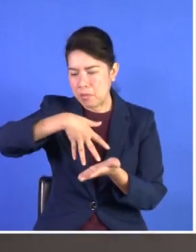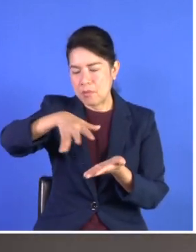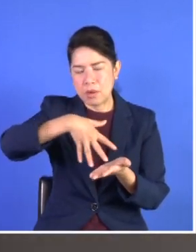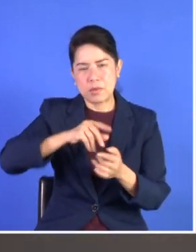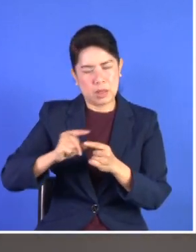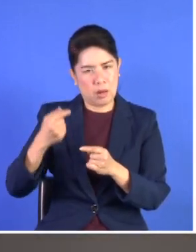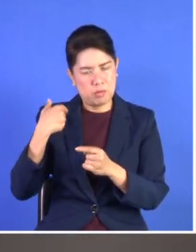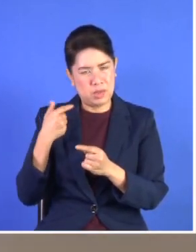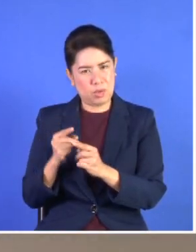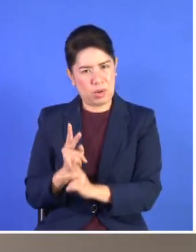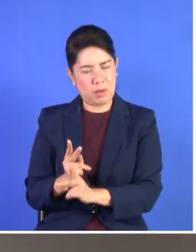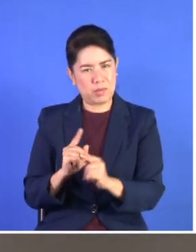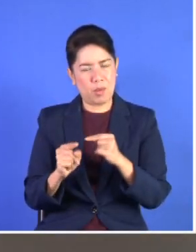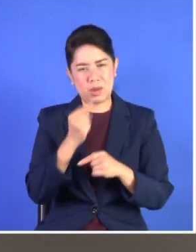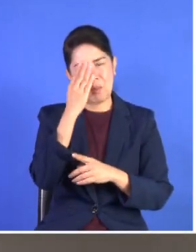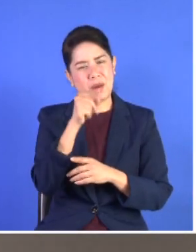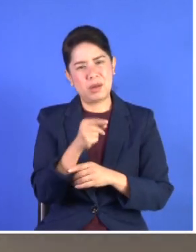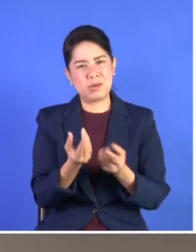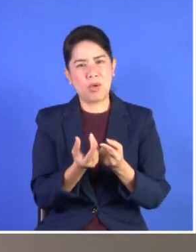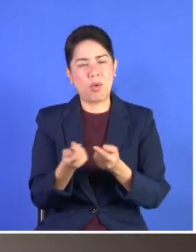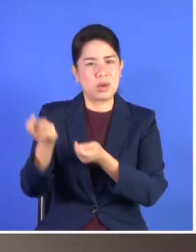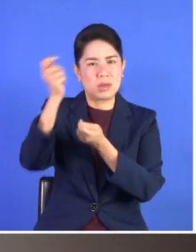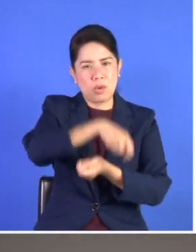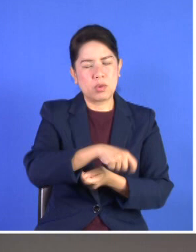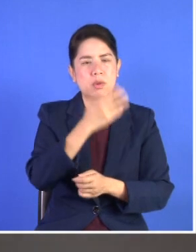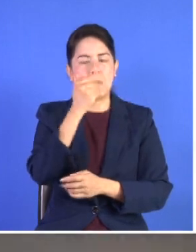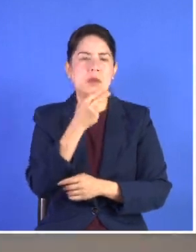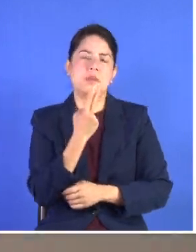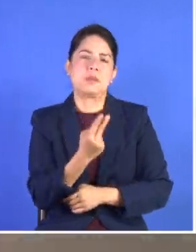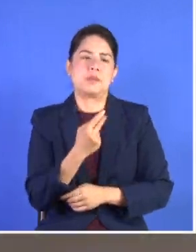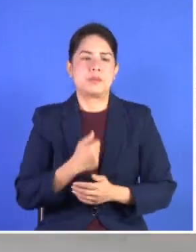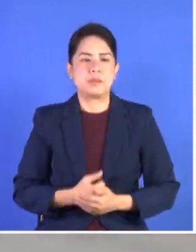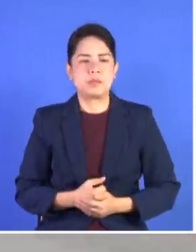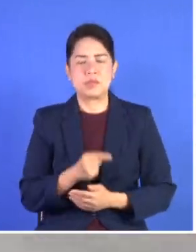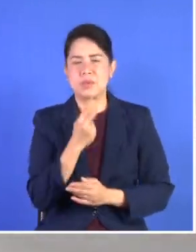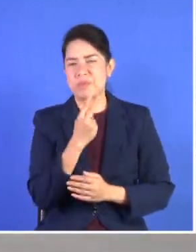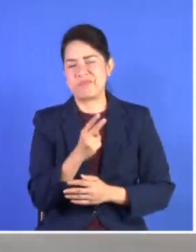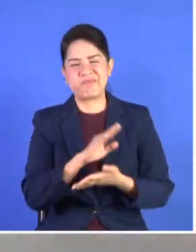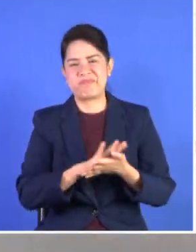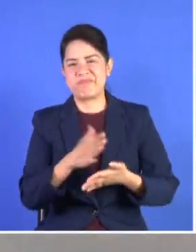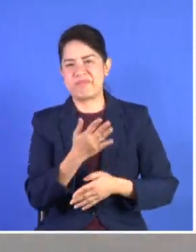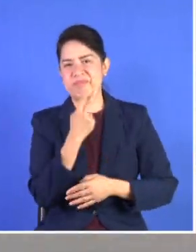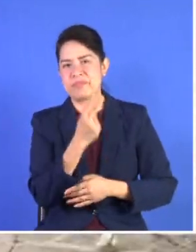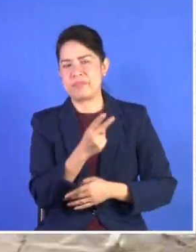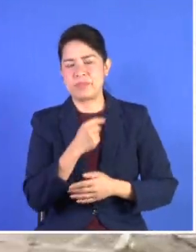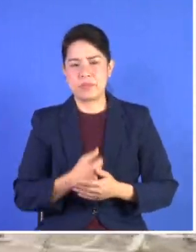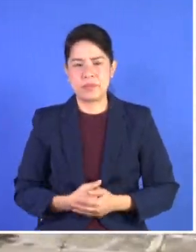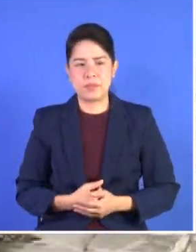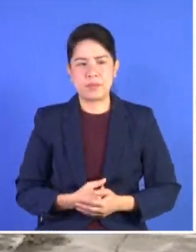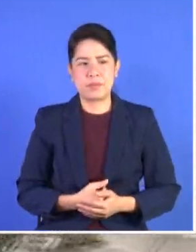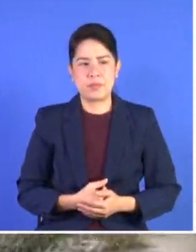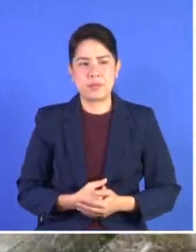ะ แล้วนี่คนงานเนี่ยแหมบางคนเขาบอกว่าง่ายไปไหมบางคนก็ตั้งคำถามว่าทำงานช่วยไปหรือเปล่า